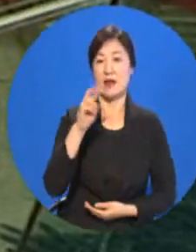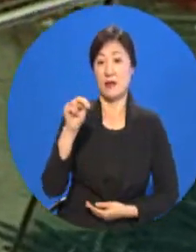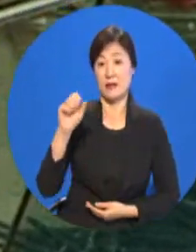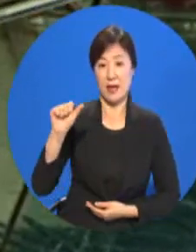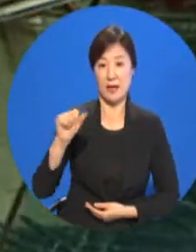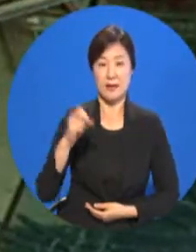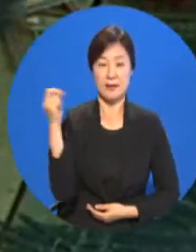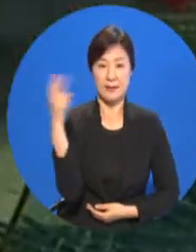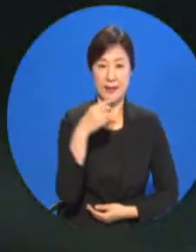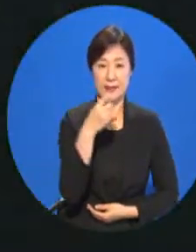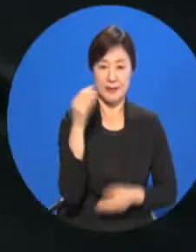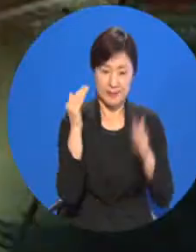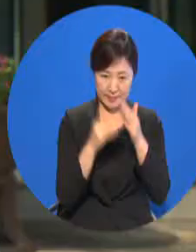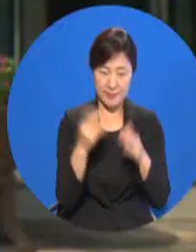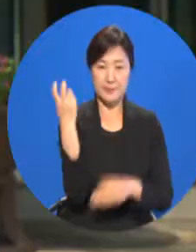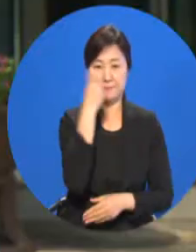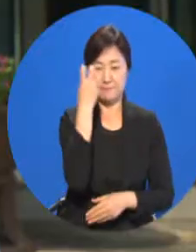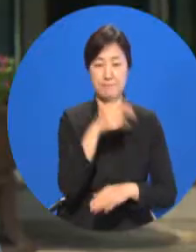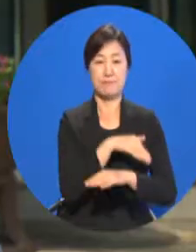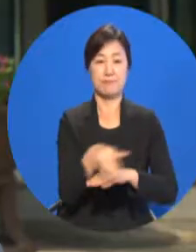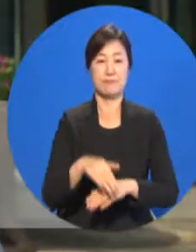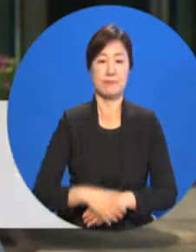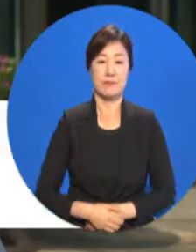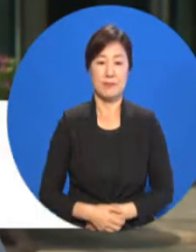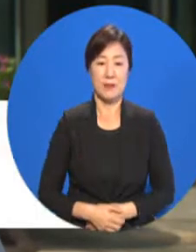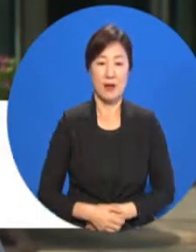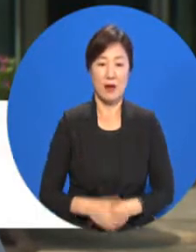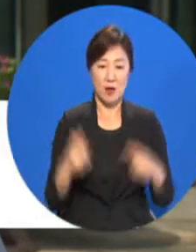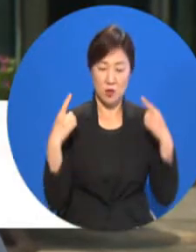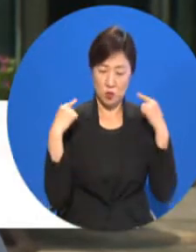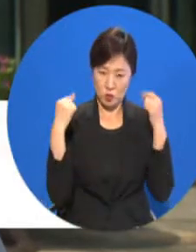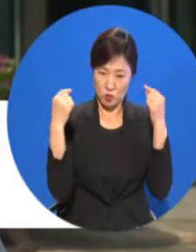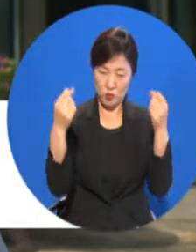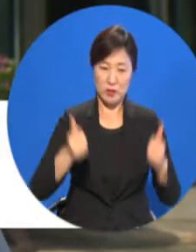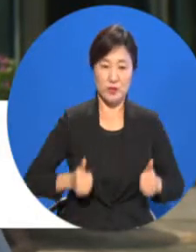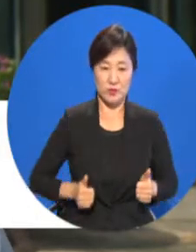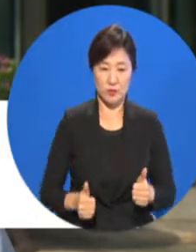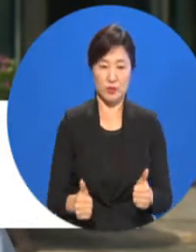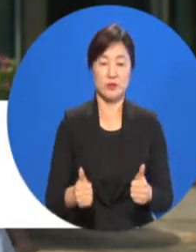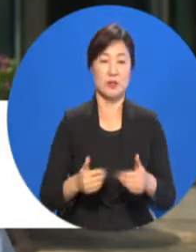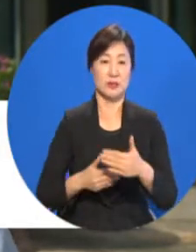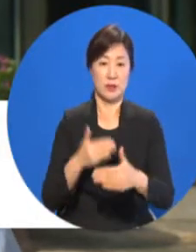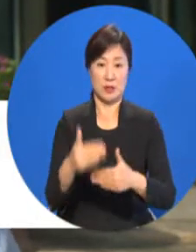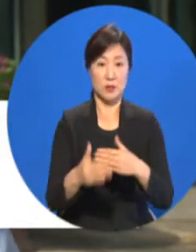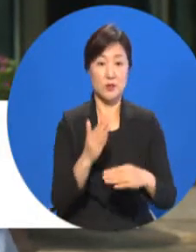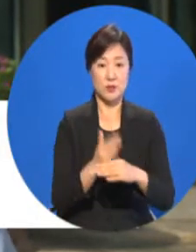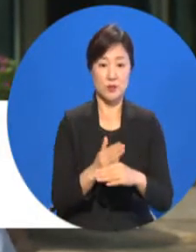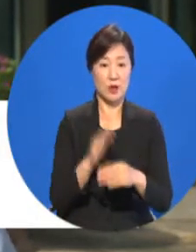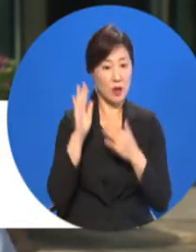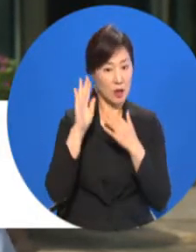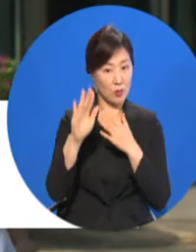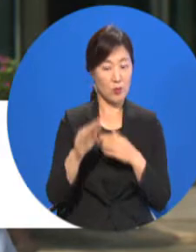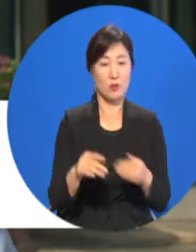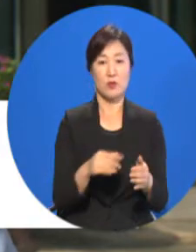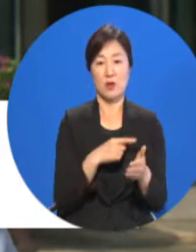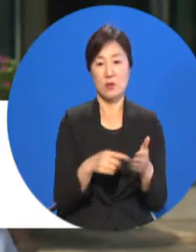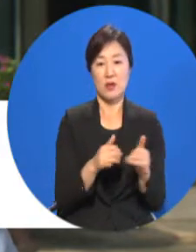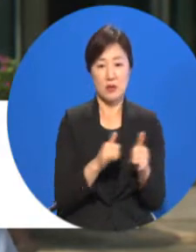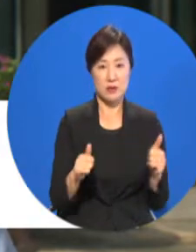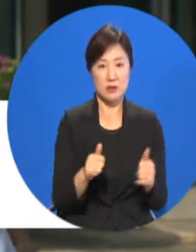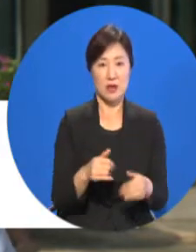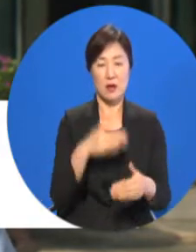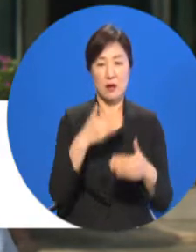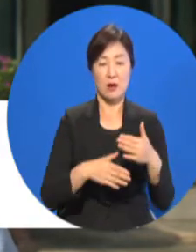집중적으로 들여다본다는 계획입니다. 관련 수사를 꾸준히 진행하고 있습니다. 향후에도 피의자나 유족의